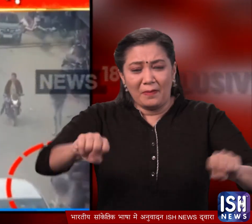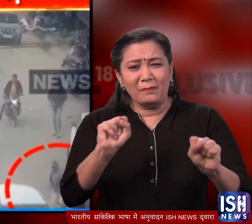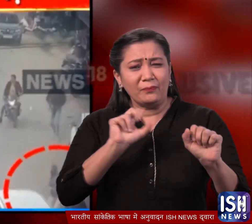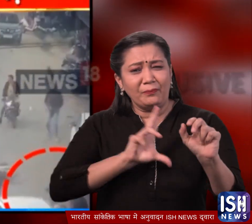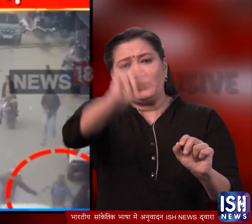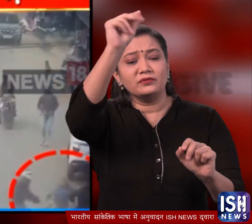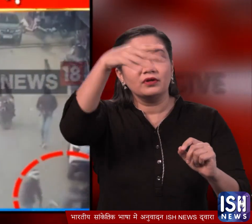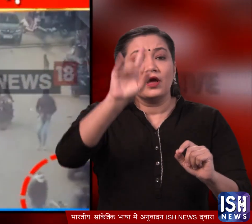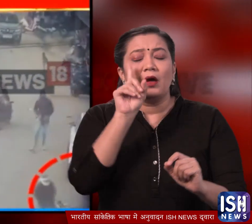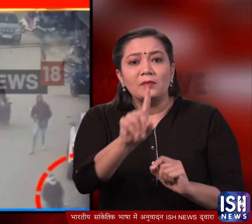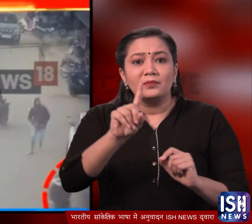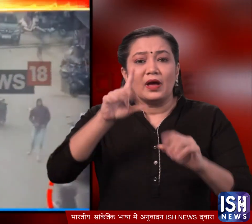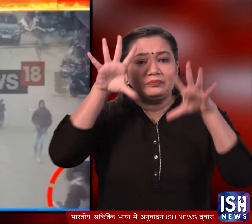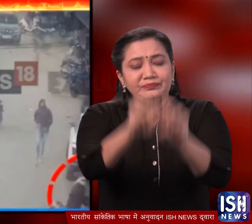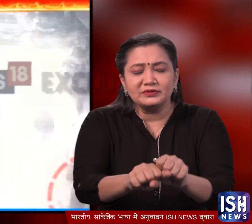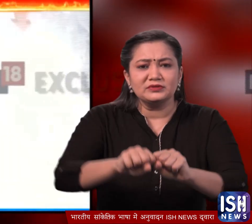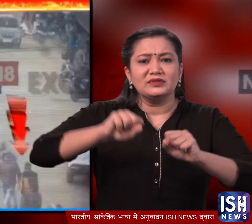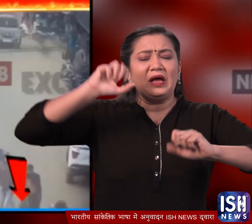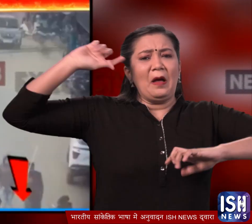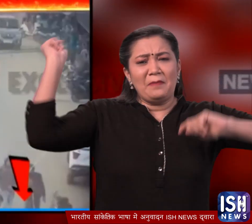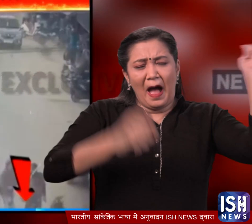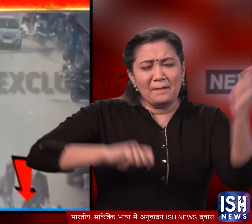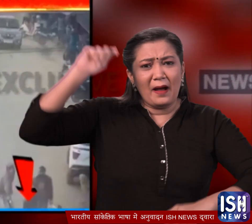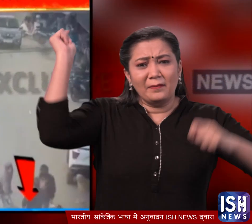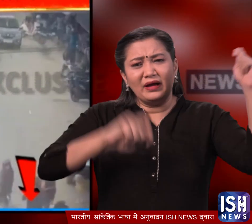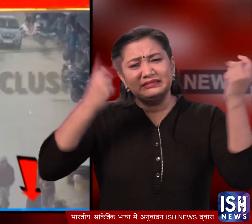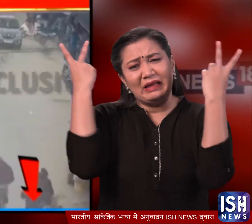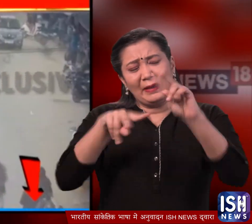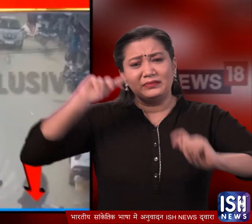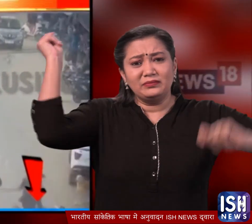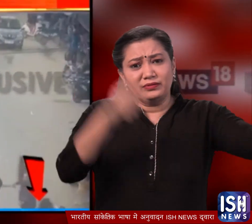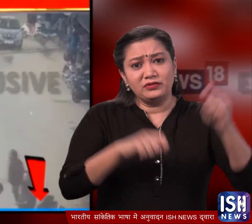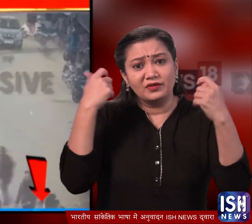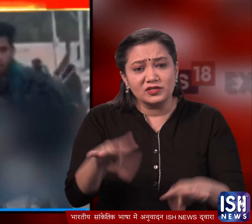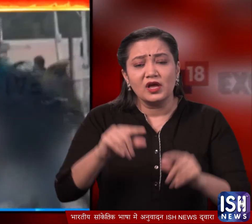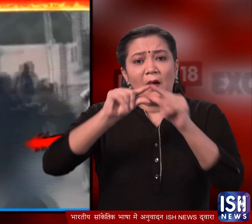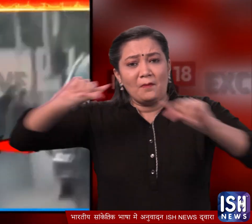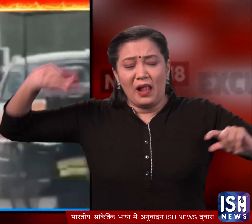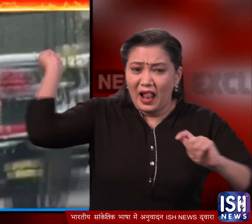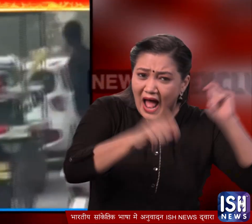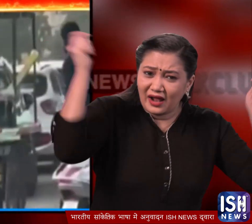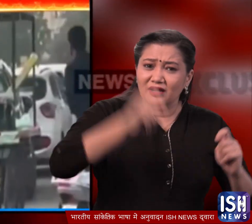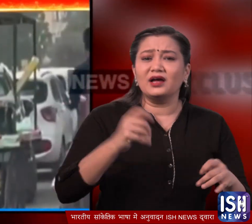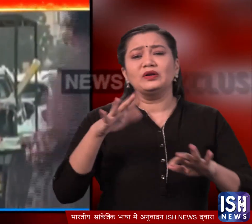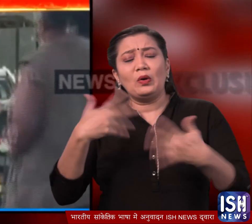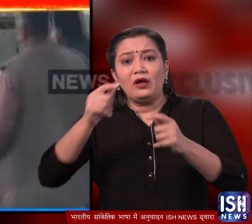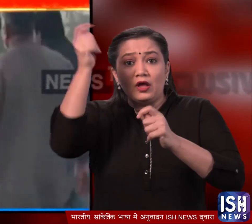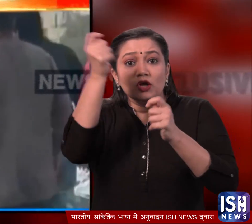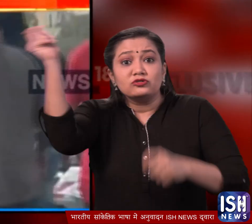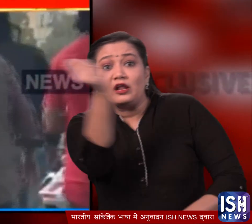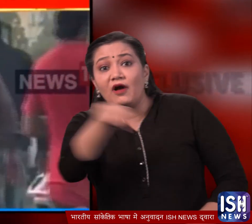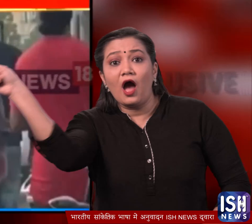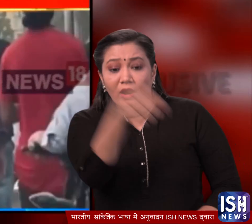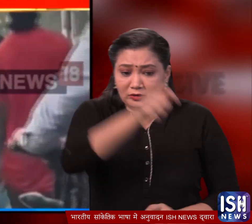वहां से भाग निकला, लेकिन बदमाशों ने उसे पकड़ लिया और फिर बीच सड़क पर उससे जमकर मारपीट की। कोई उस पर लाठी बरसाता दिखा तो